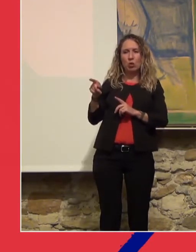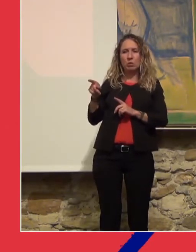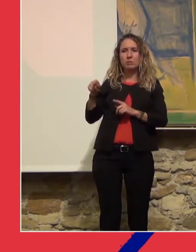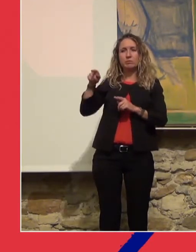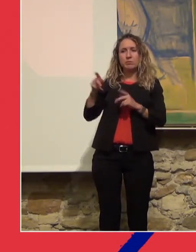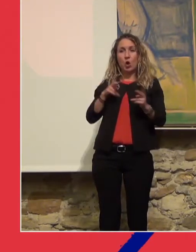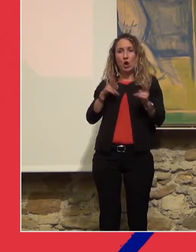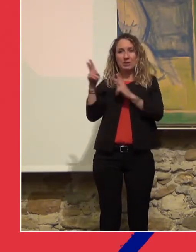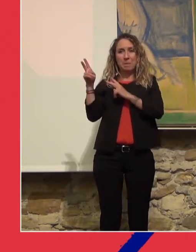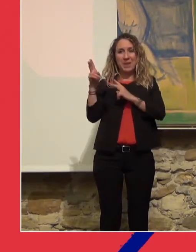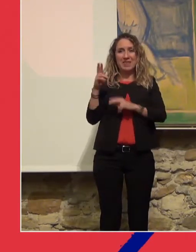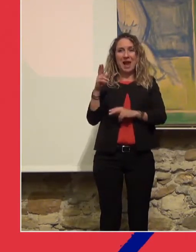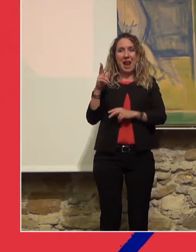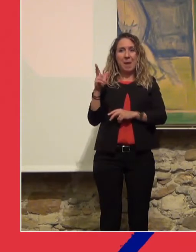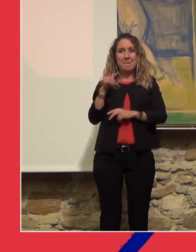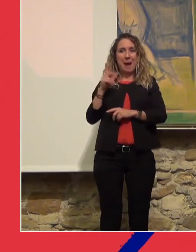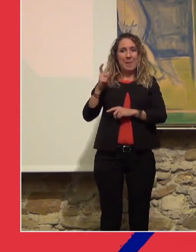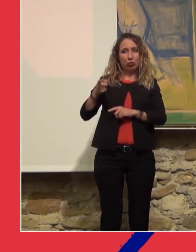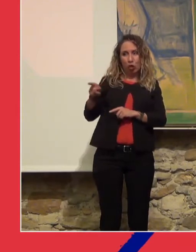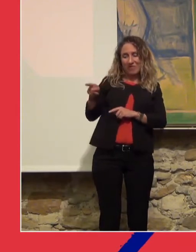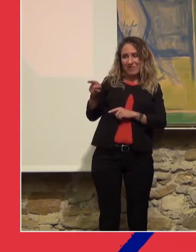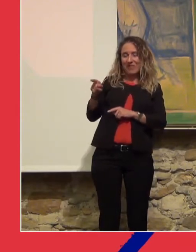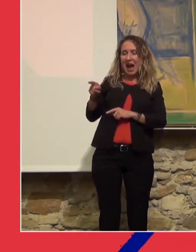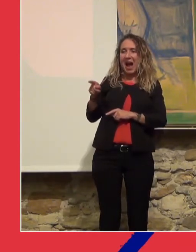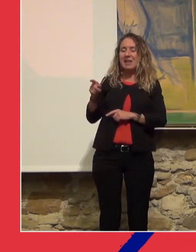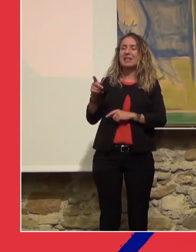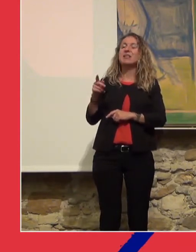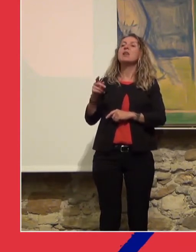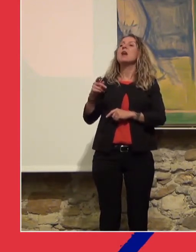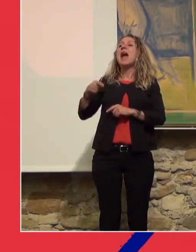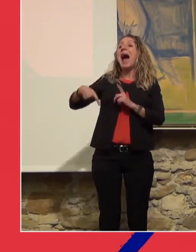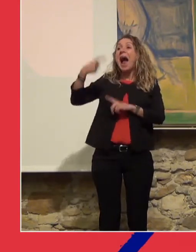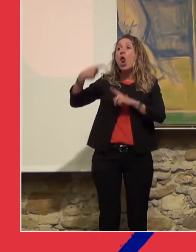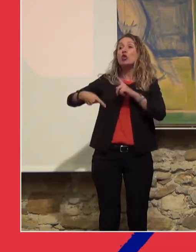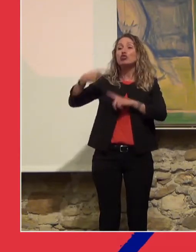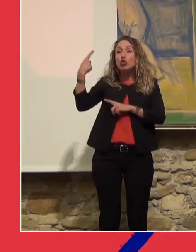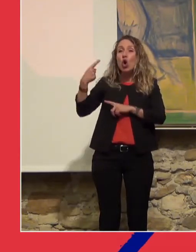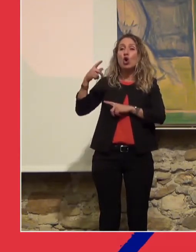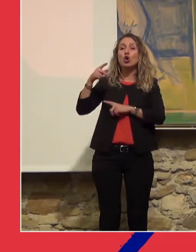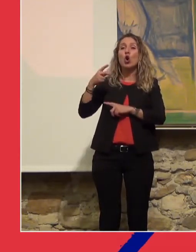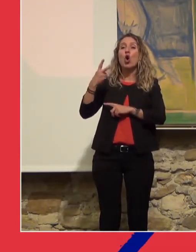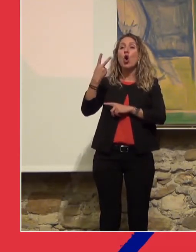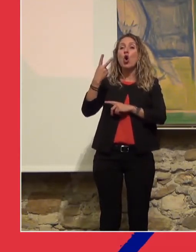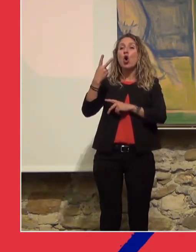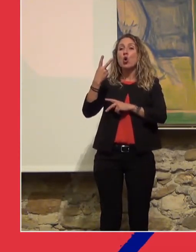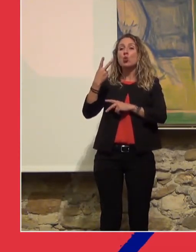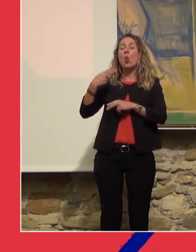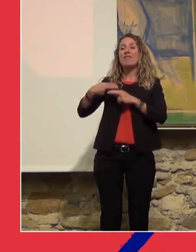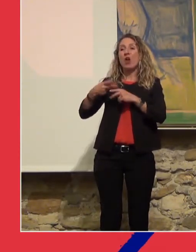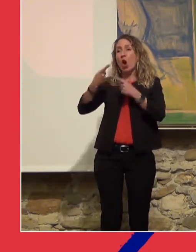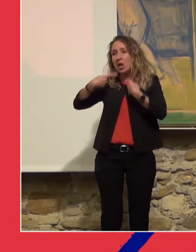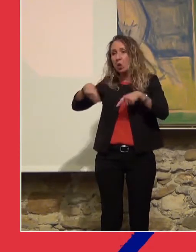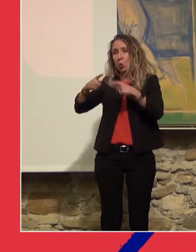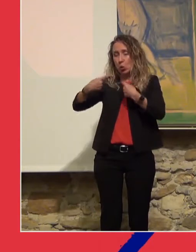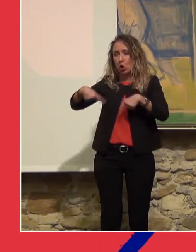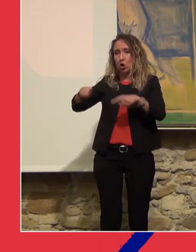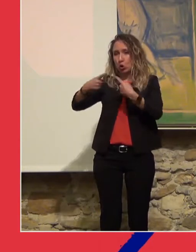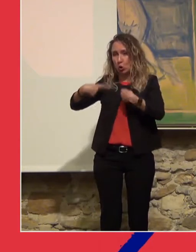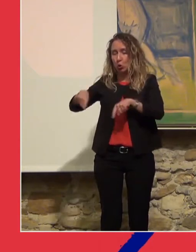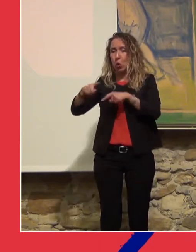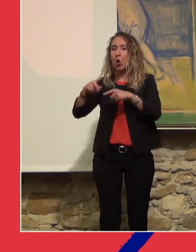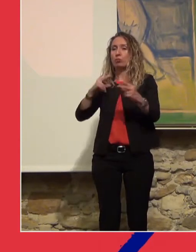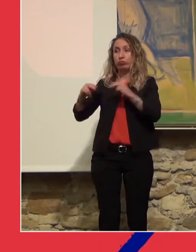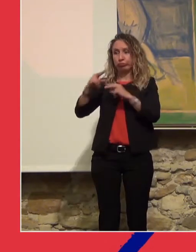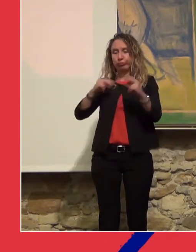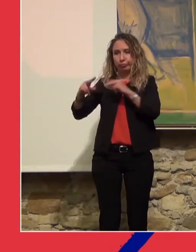persone al giorno, rispetto alla media di 2-3 persone, che è la media per un grande ospedale con più di